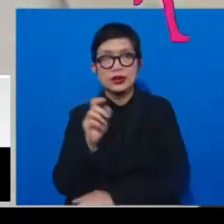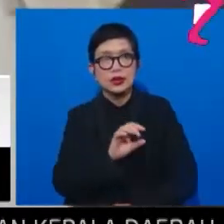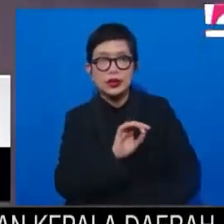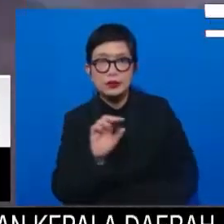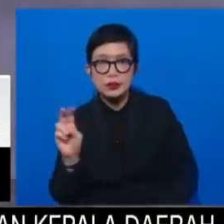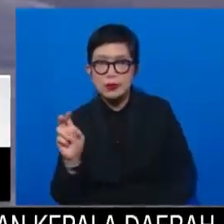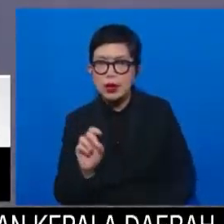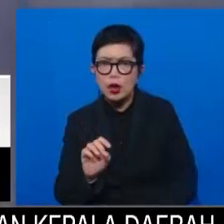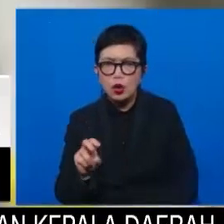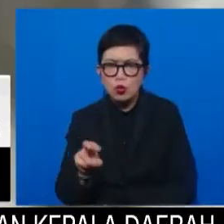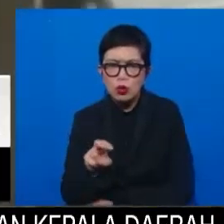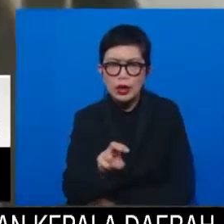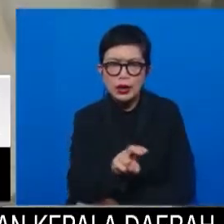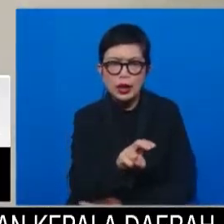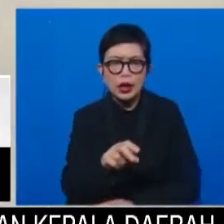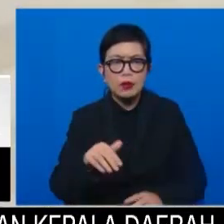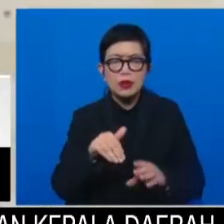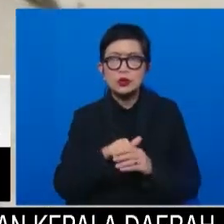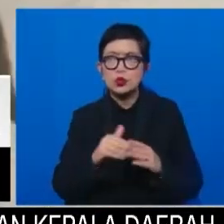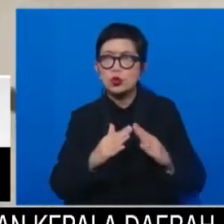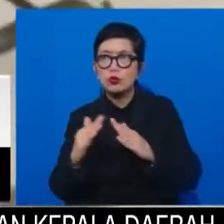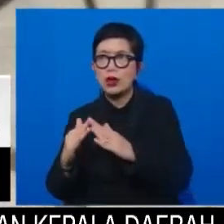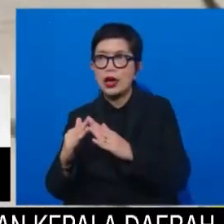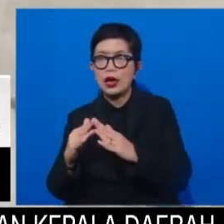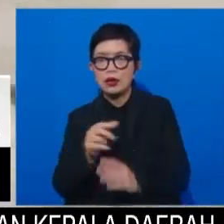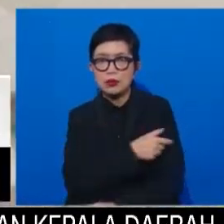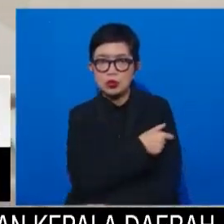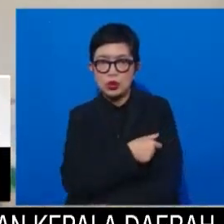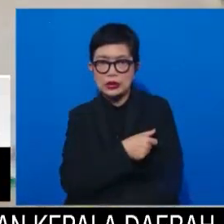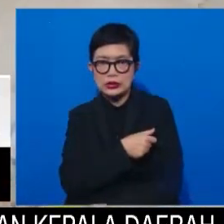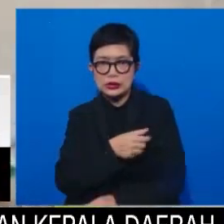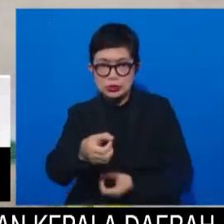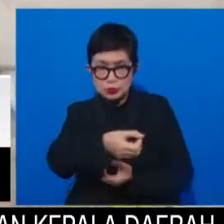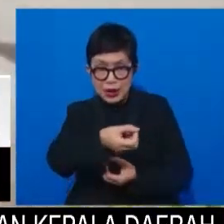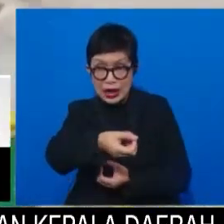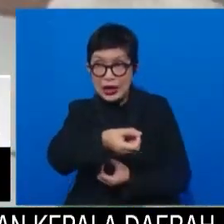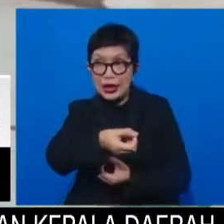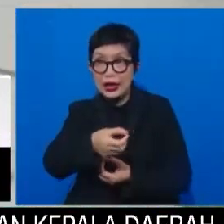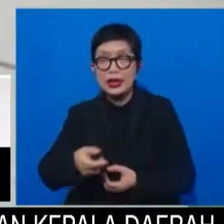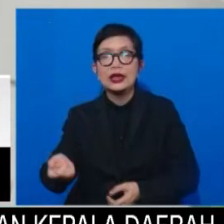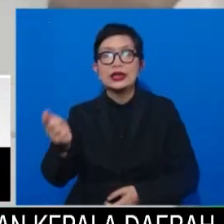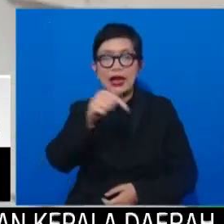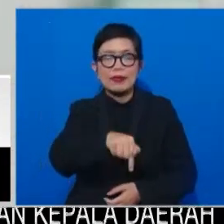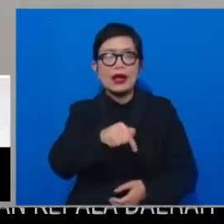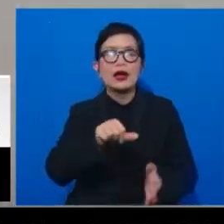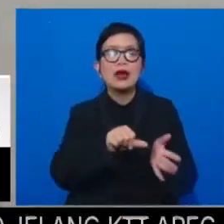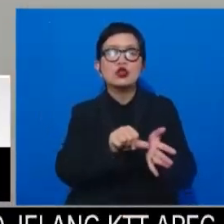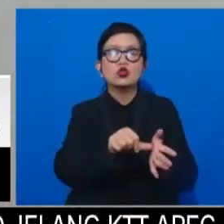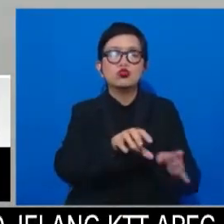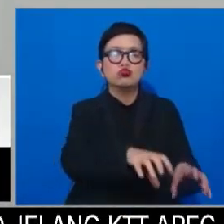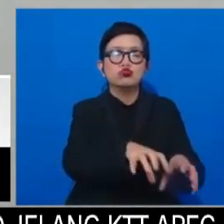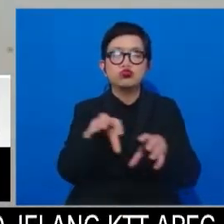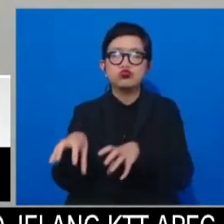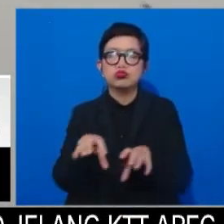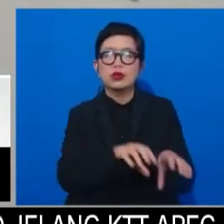hingga dievakuasi petugas damkar. Sejak hari Minggu hingga Selasa, petugas damkar Kota Tasikmalaya